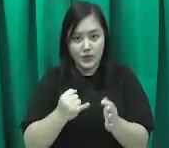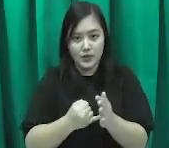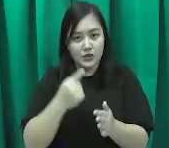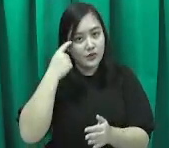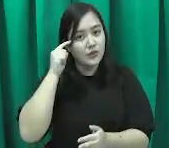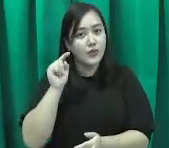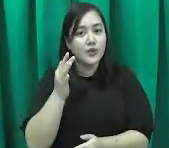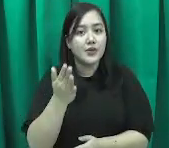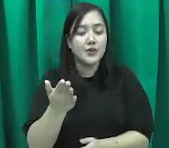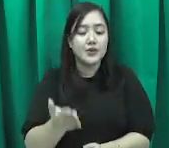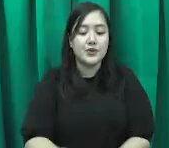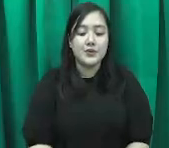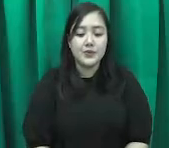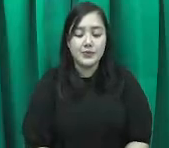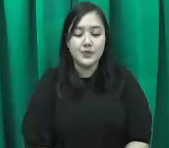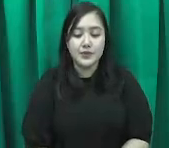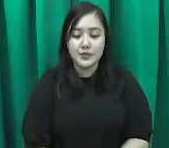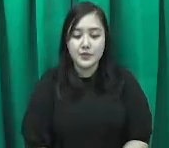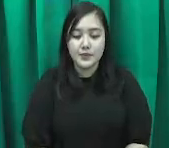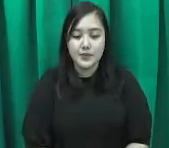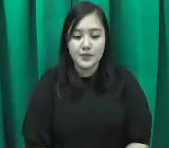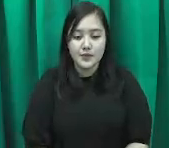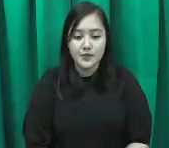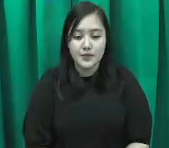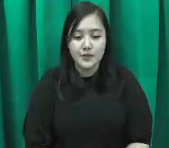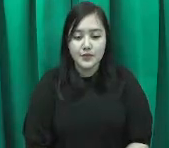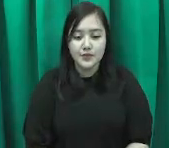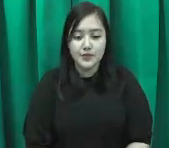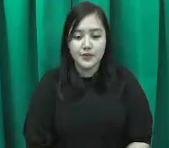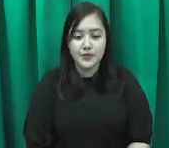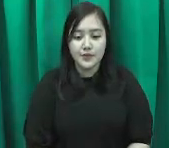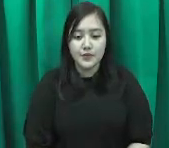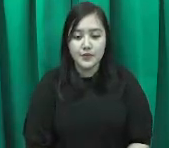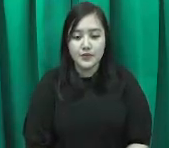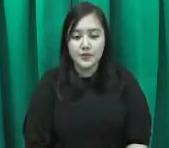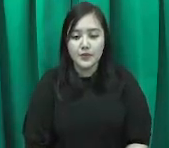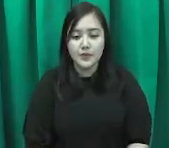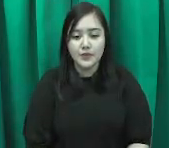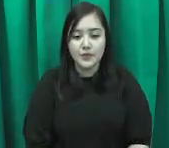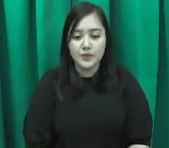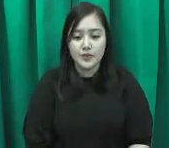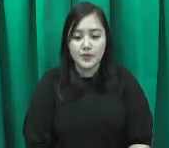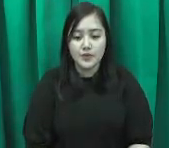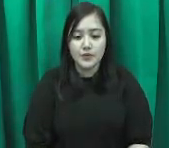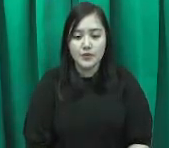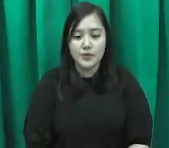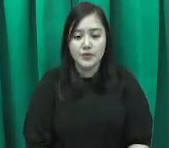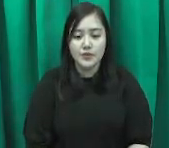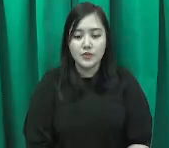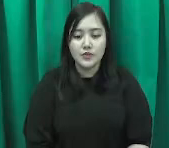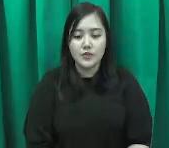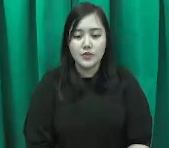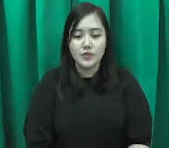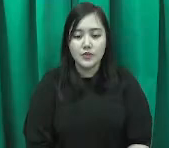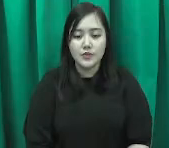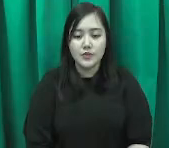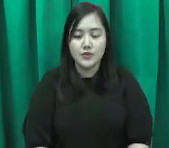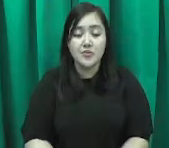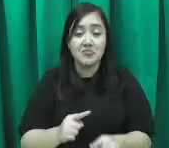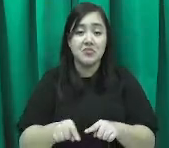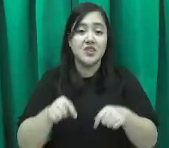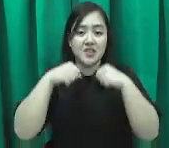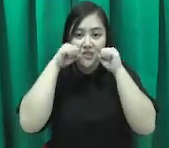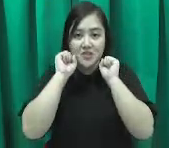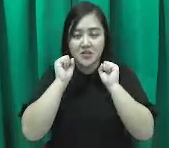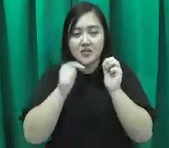sa'yo. Mm-hmm. So, pero minsan hindi natin tinitingnan at hindi natin pinapasalamatan yun. Ikinakount as blessing. Ganun ang, kasi ang blessing lang